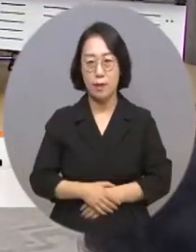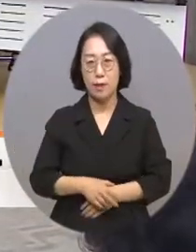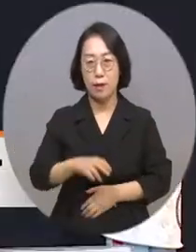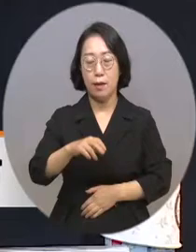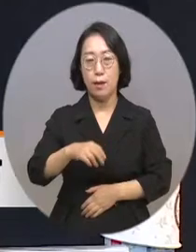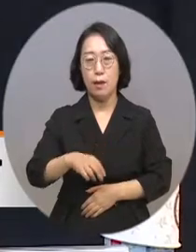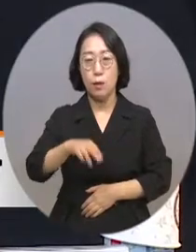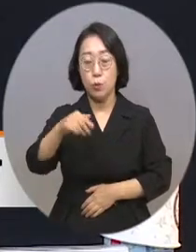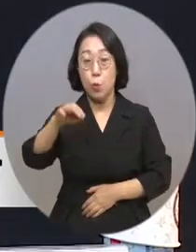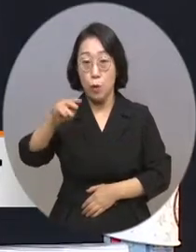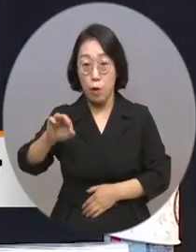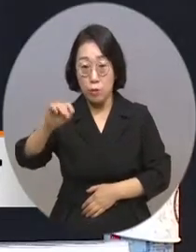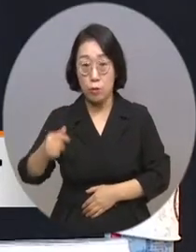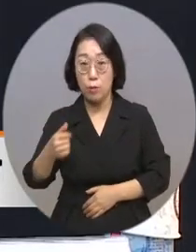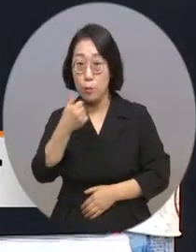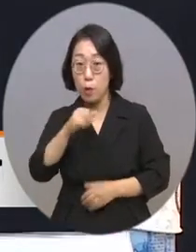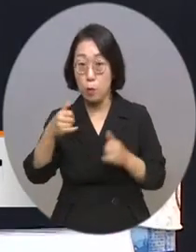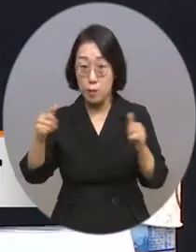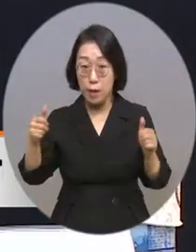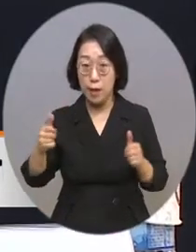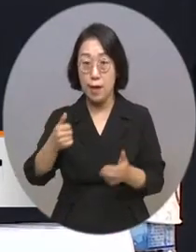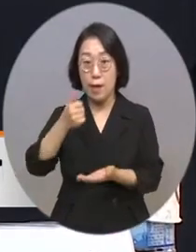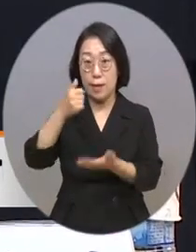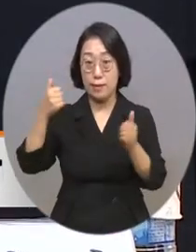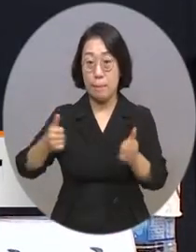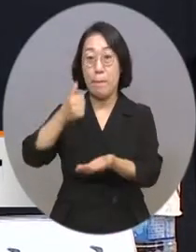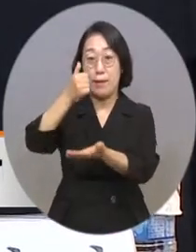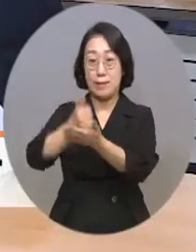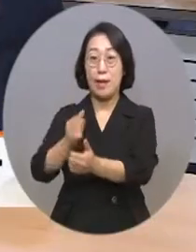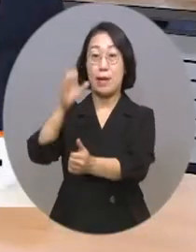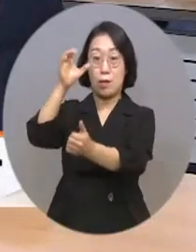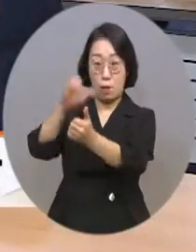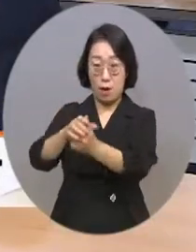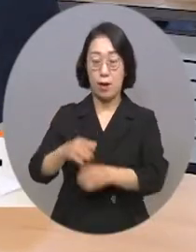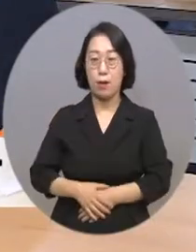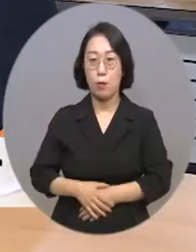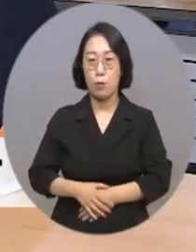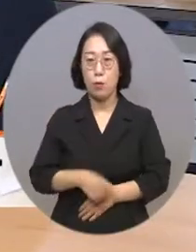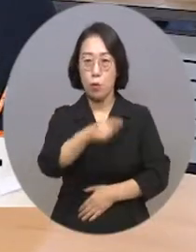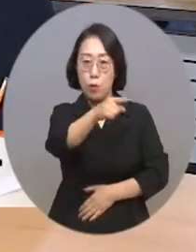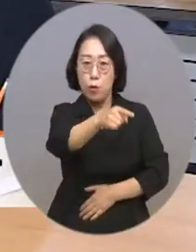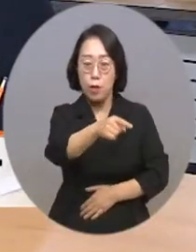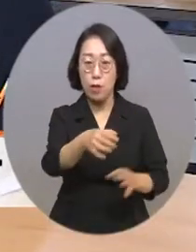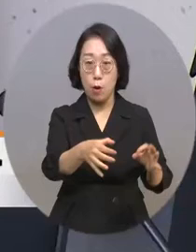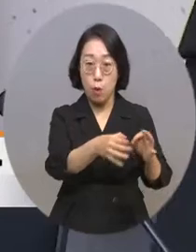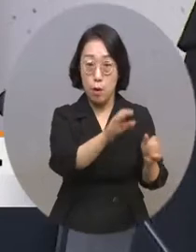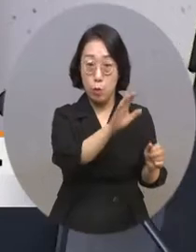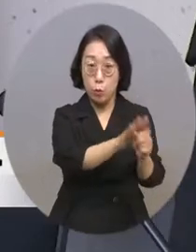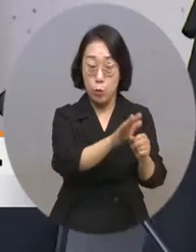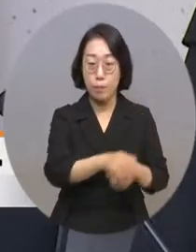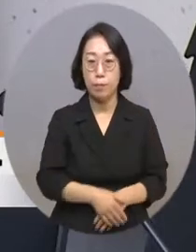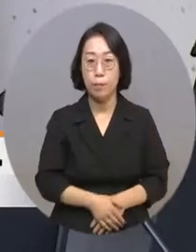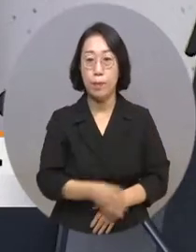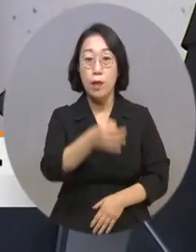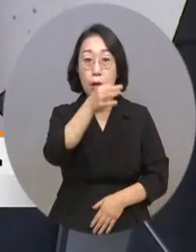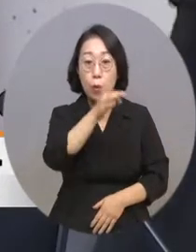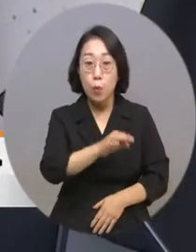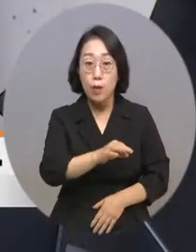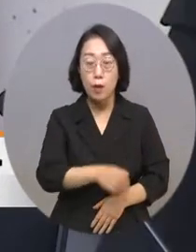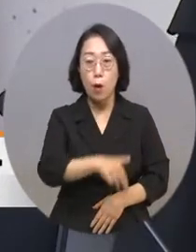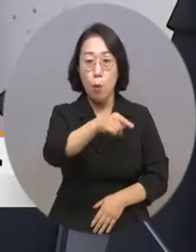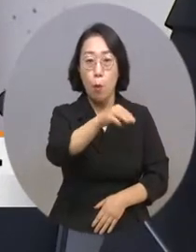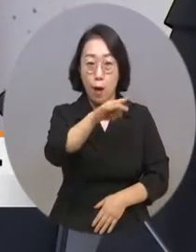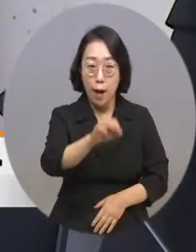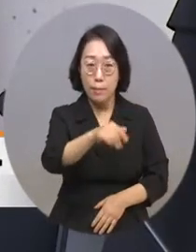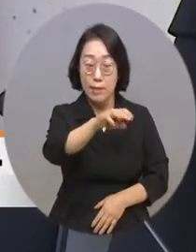회장인 조영선 변호사가 재판장 역할을 했고 피고인 측 변호인은 공익 인권 법제 단 공감의